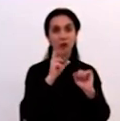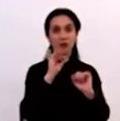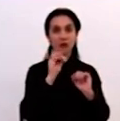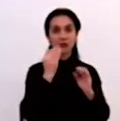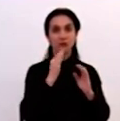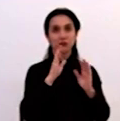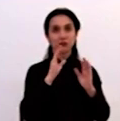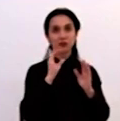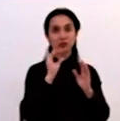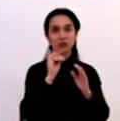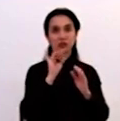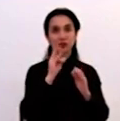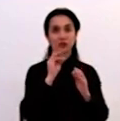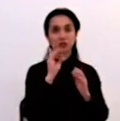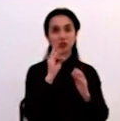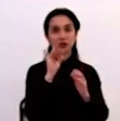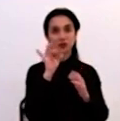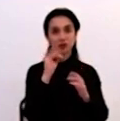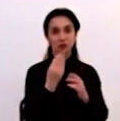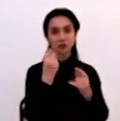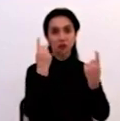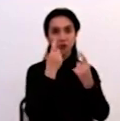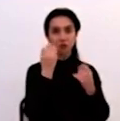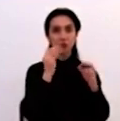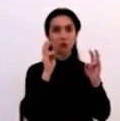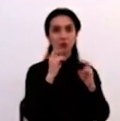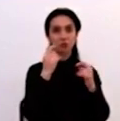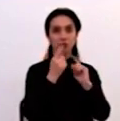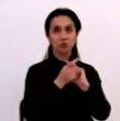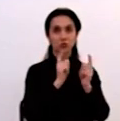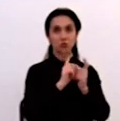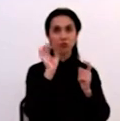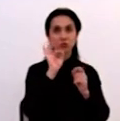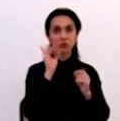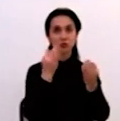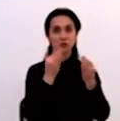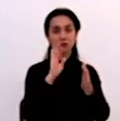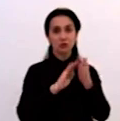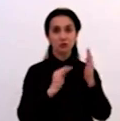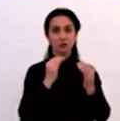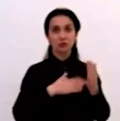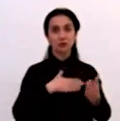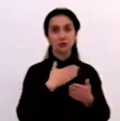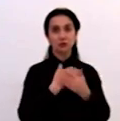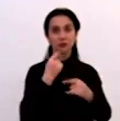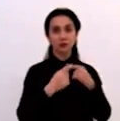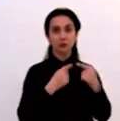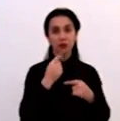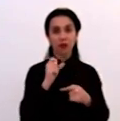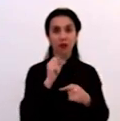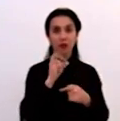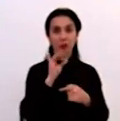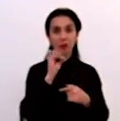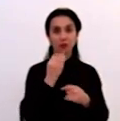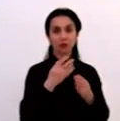ta'minoti faoliyatini izdan chiqarish, ma'lumotlar mazmunini o'zgartirishga doir ruxsatsiz faoliyatlar orqali